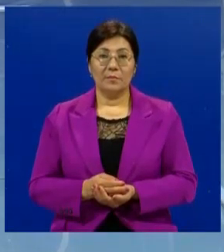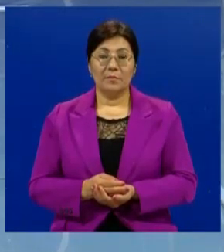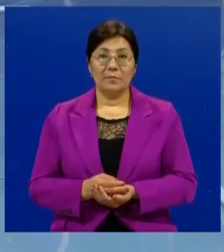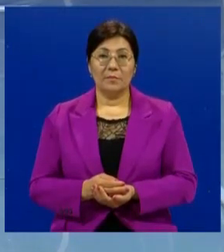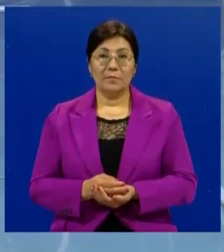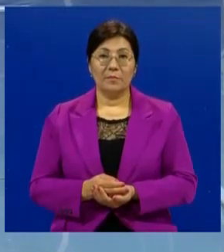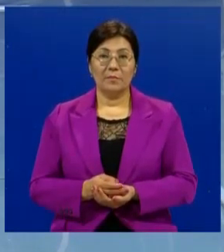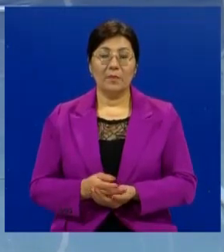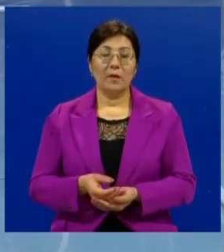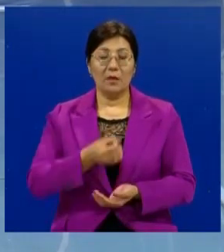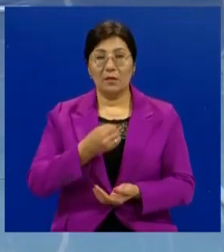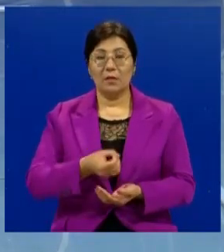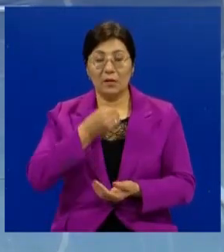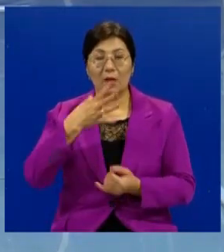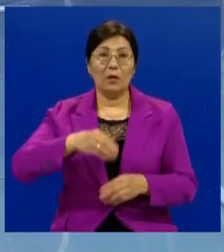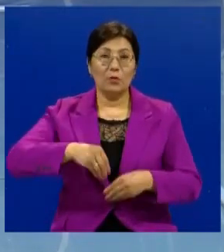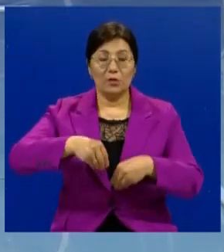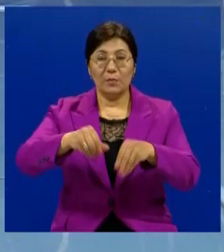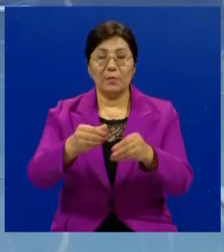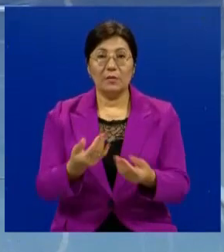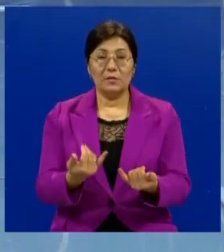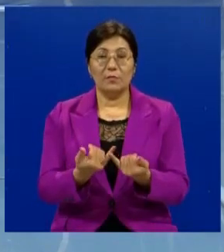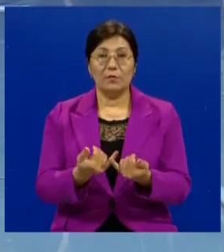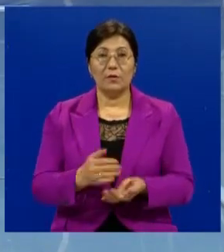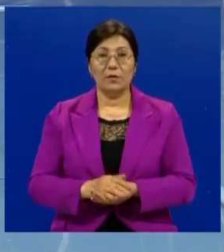настолько плодородная, что и сегодня